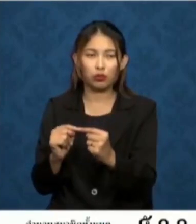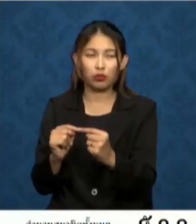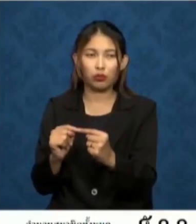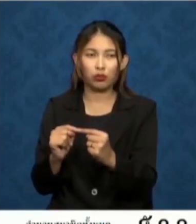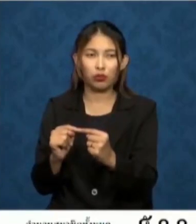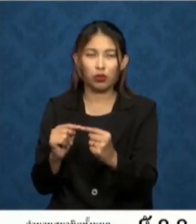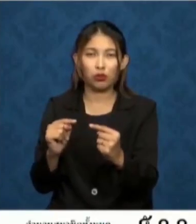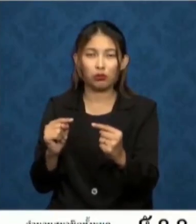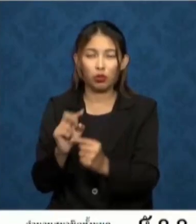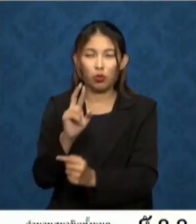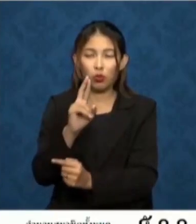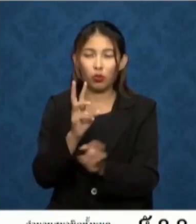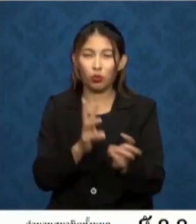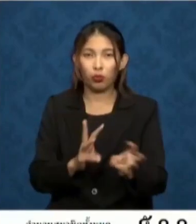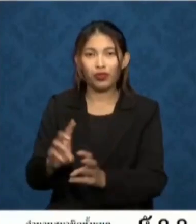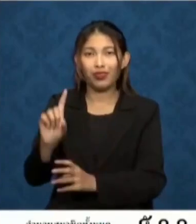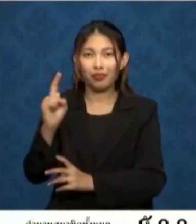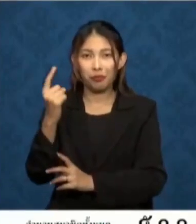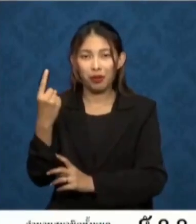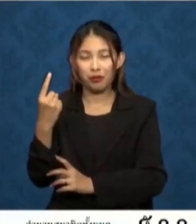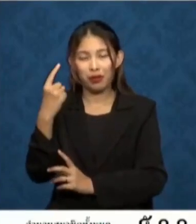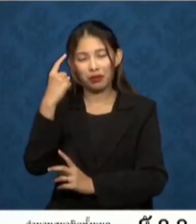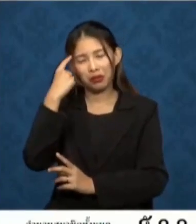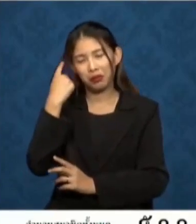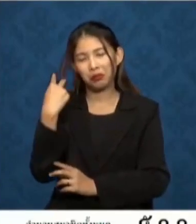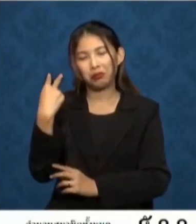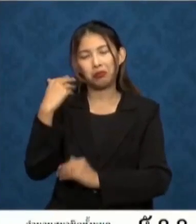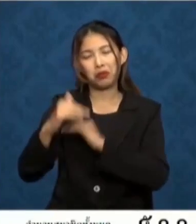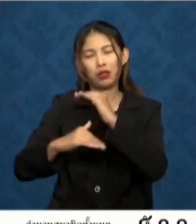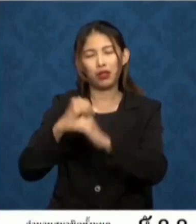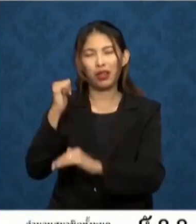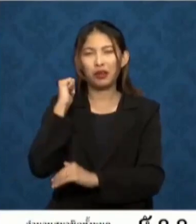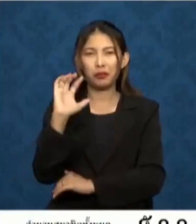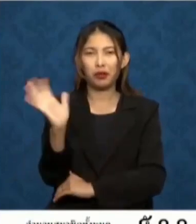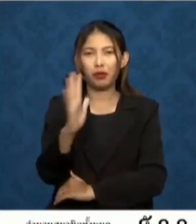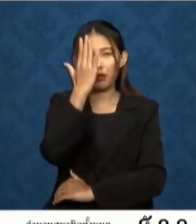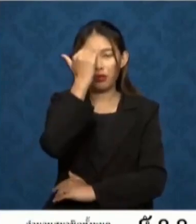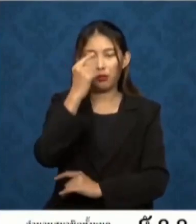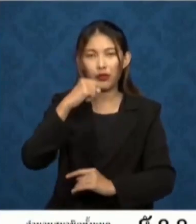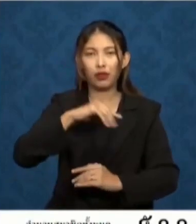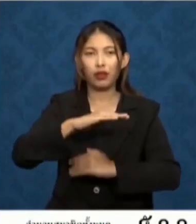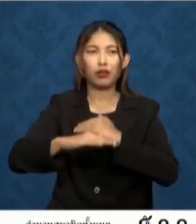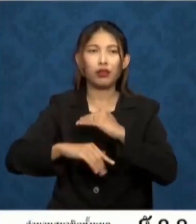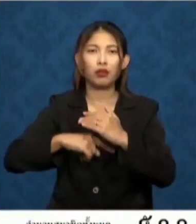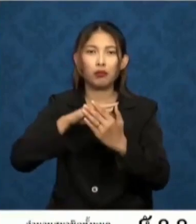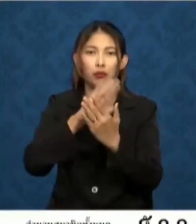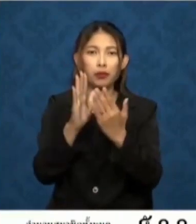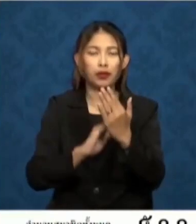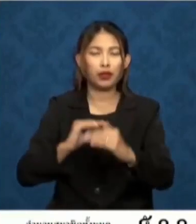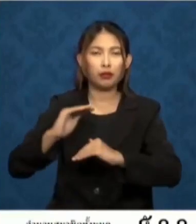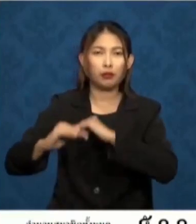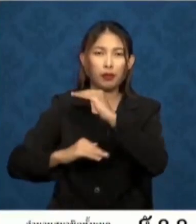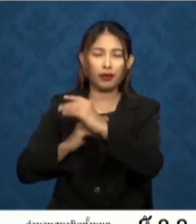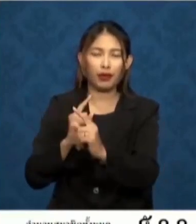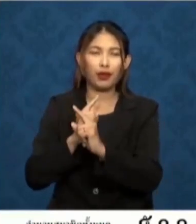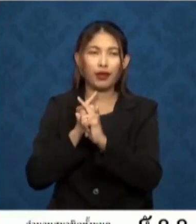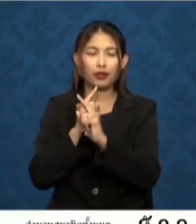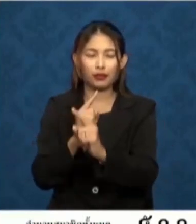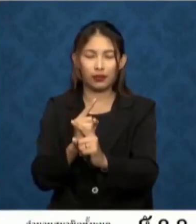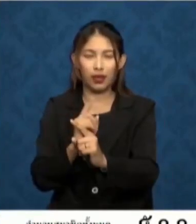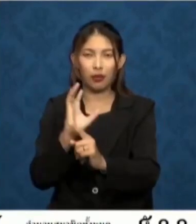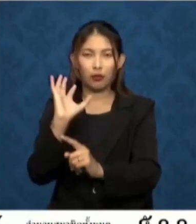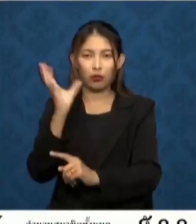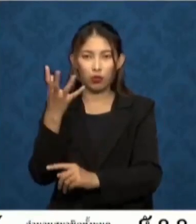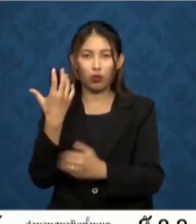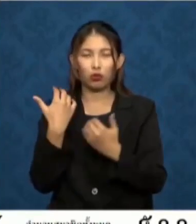ในรูปแบบใหม่ๆไม่ยึดติดกับการพัฒนาแบบเดิมเพื่อให้ประเทศของเราได้พัฒนาและสอดคล้องกับกระแส